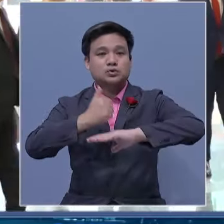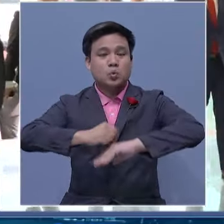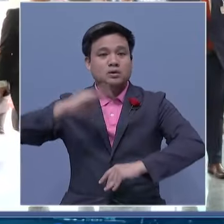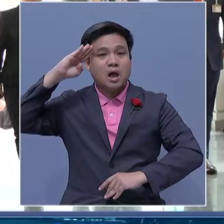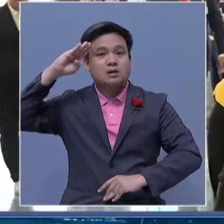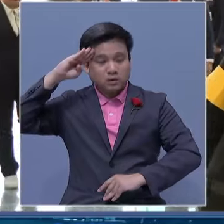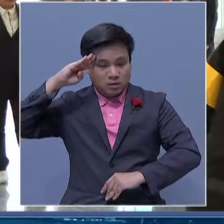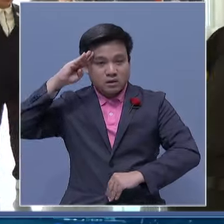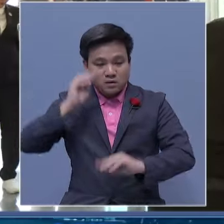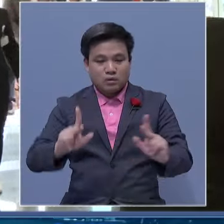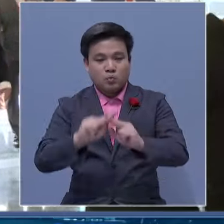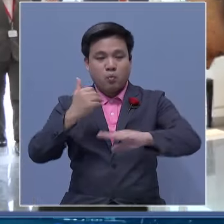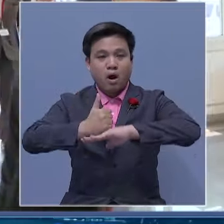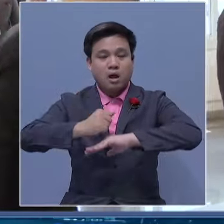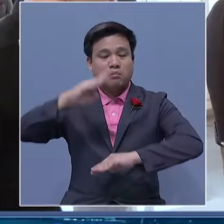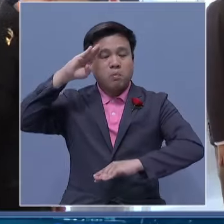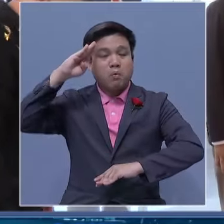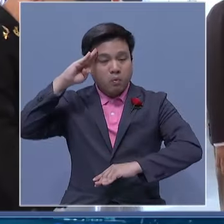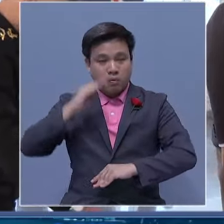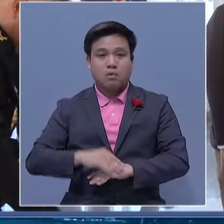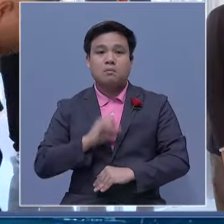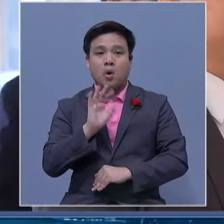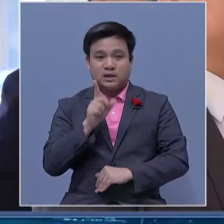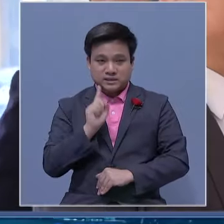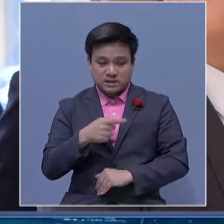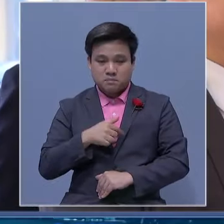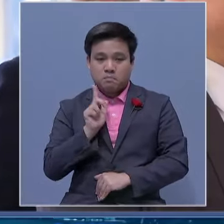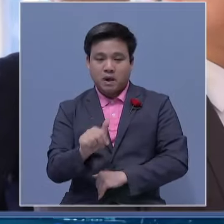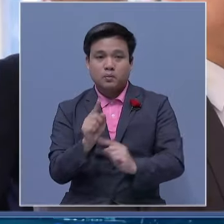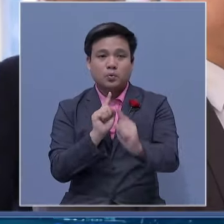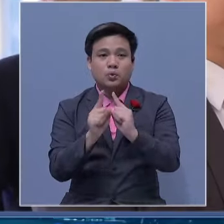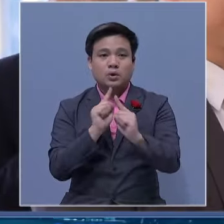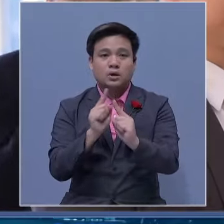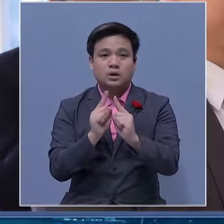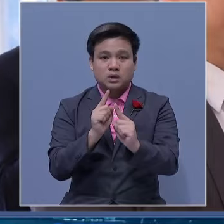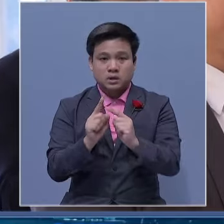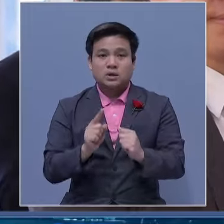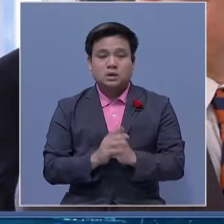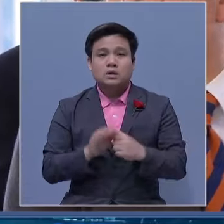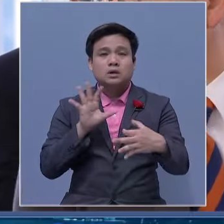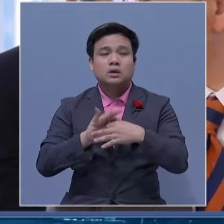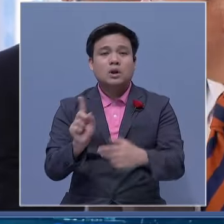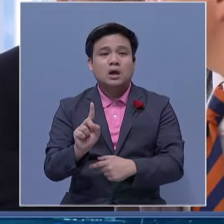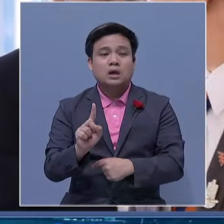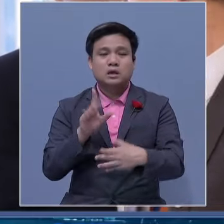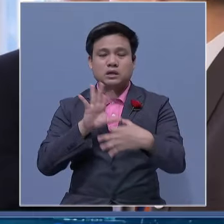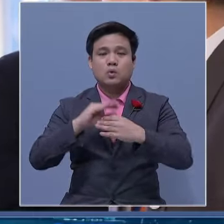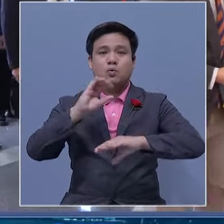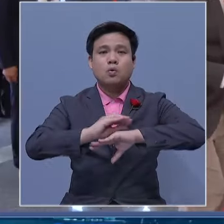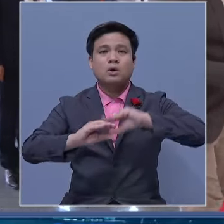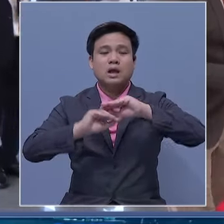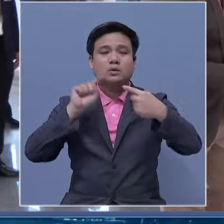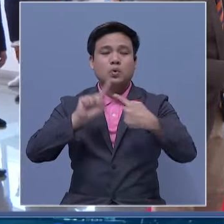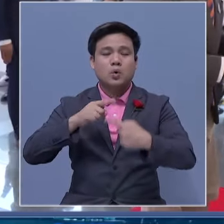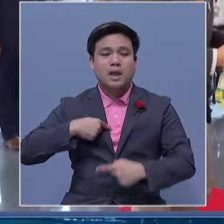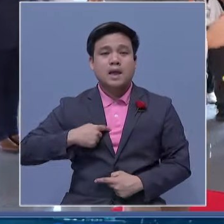เจ้ากระทรวงกลาโหมนะครับจริงๆอ่ะเรื่องหลักที่จะไปพูดคุยปรึกษาหารือกับคุณสุทินเนี่ยคือเรื่องของโครงการพลทหาร